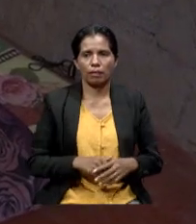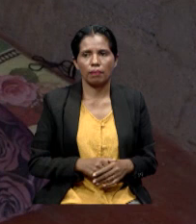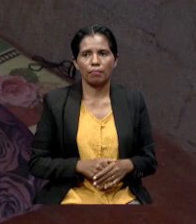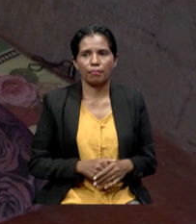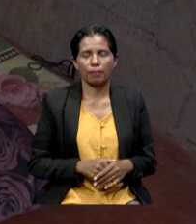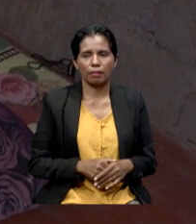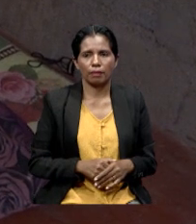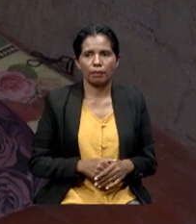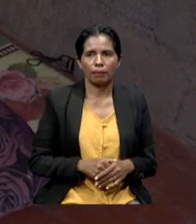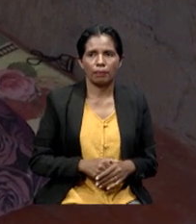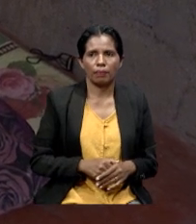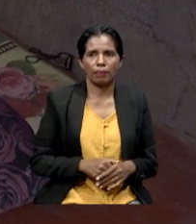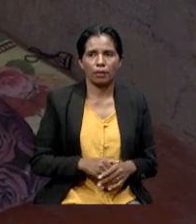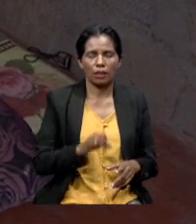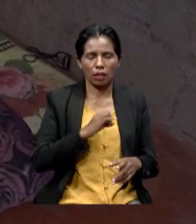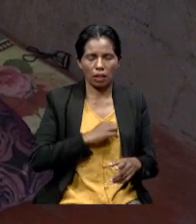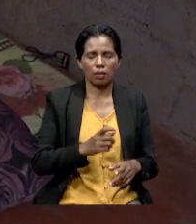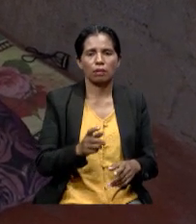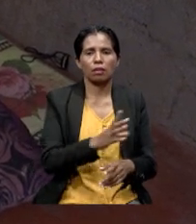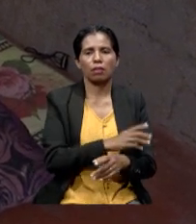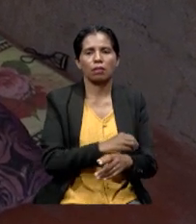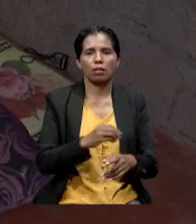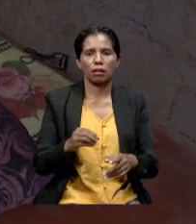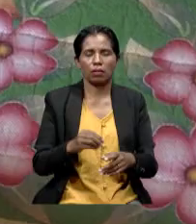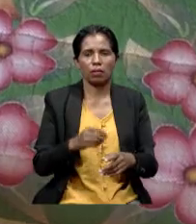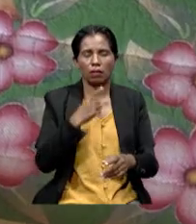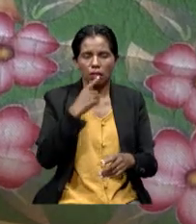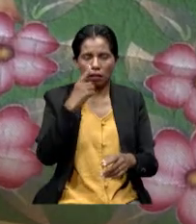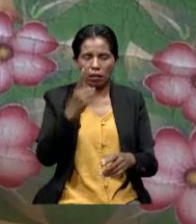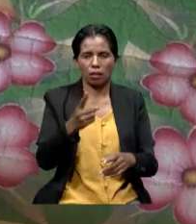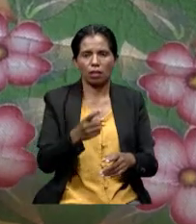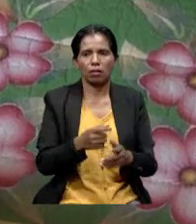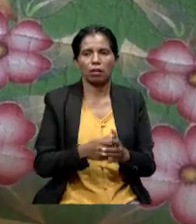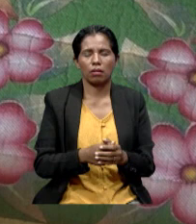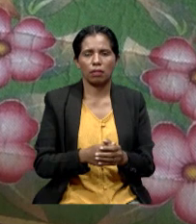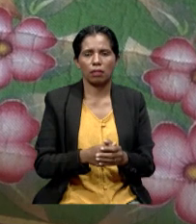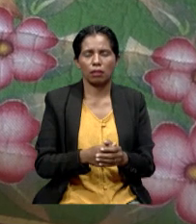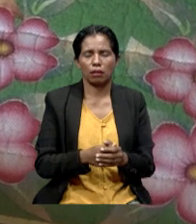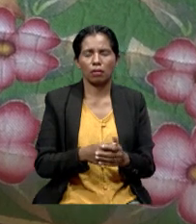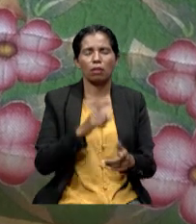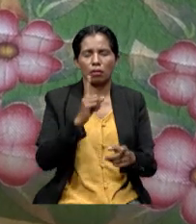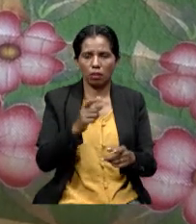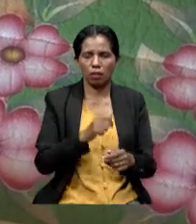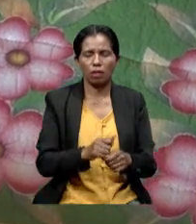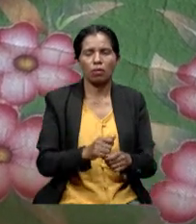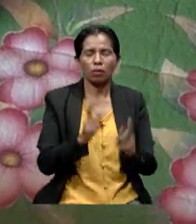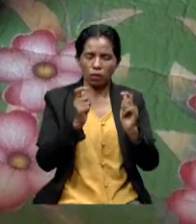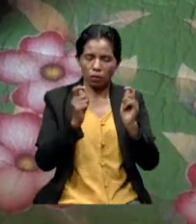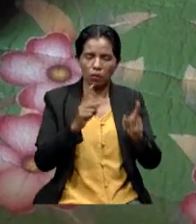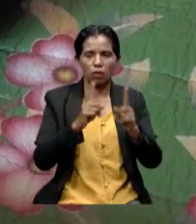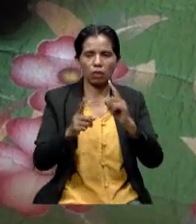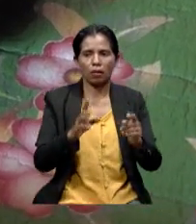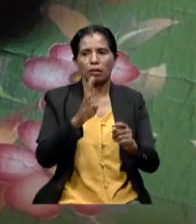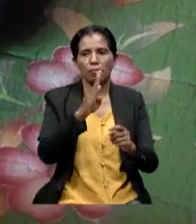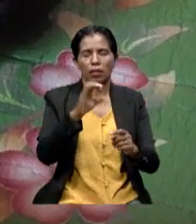hau intenta na fati, hau intenta ho nia amang, ada tambah elektoral, bele mesti obei ini naik